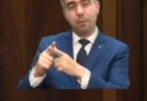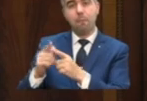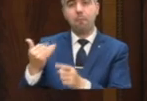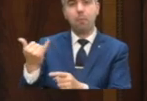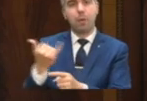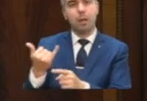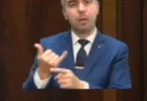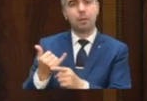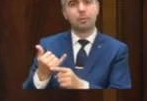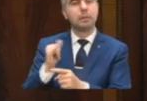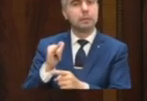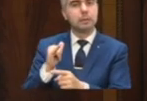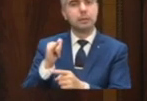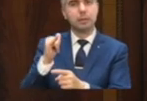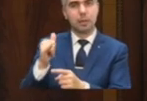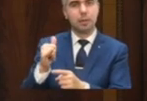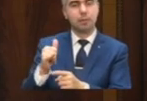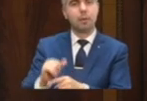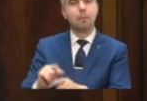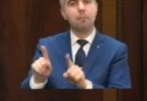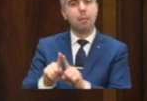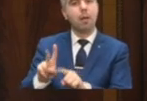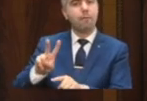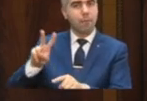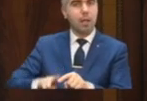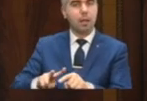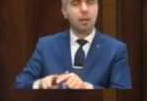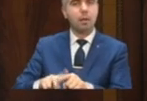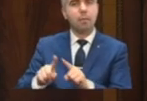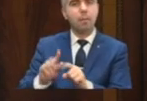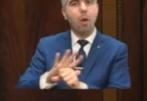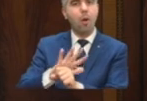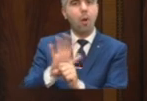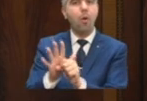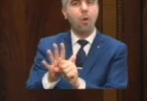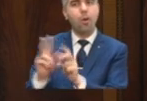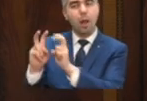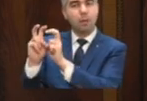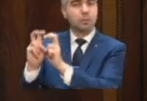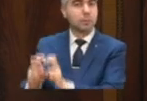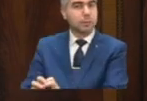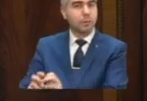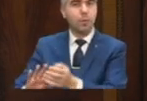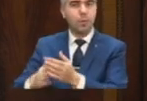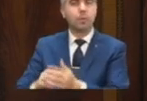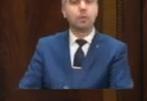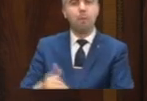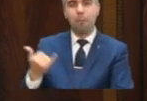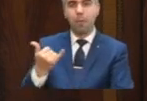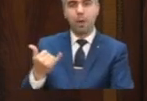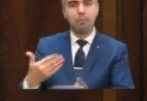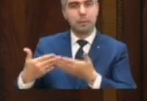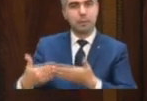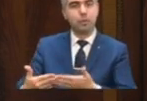الحيوية التي تأثرت فعلا وبشكل مباشر بتداعيات الجائحة، وبالتالي بات من اللازم